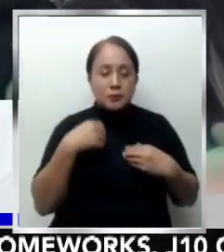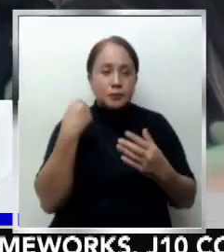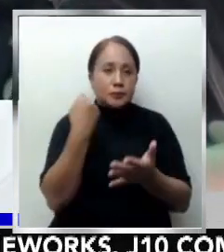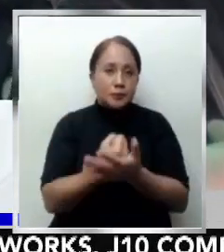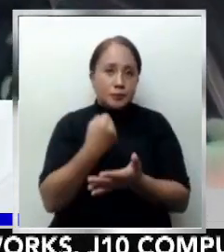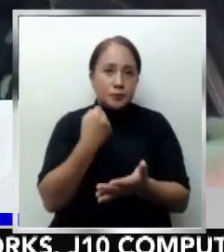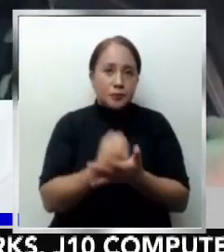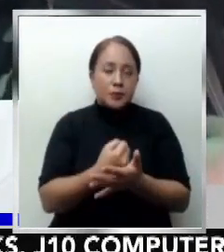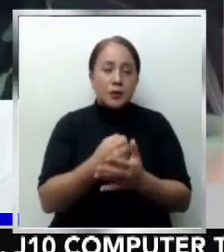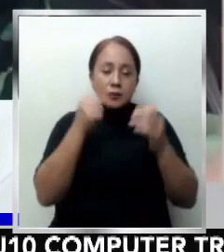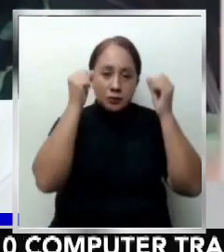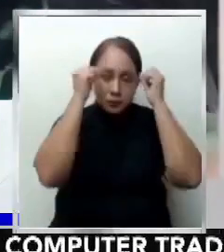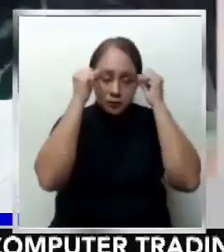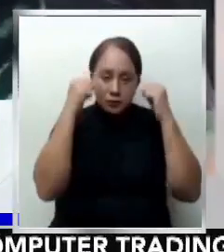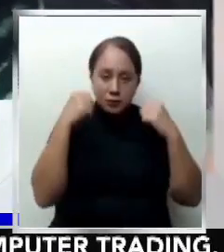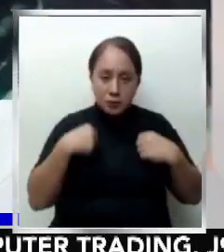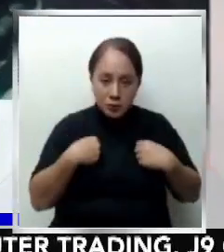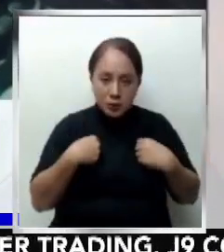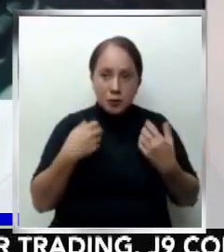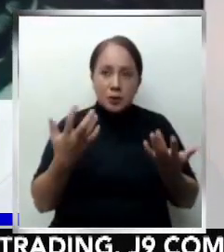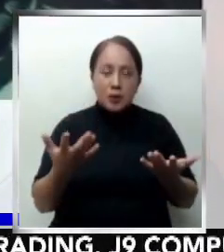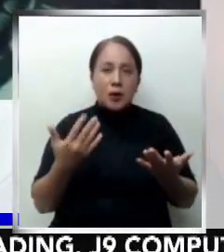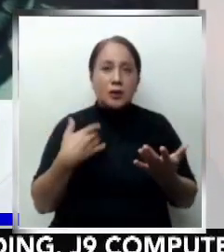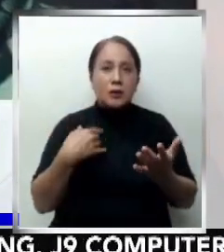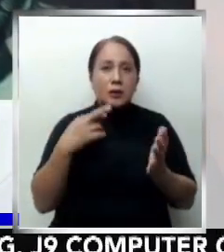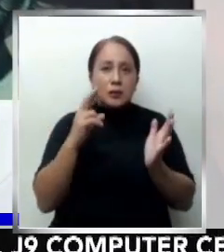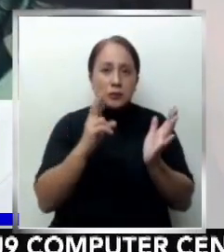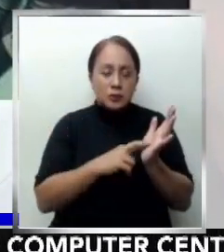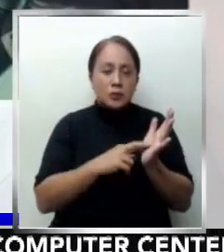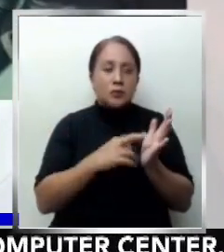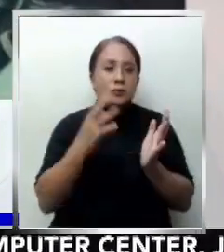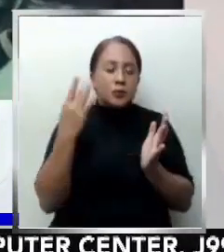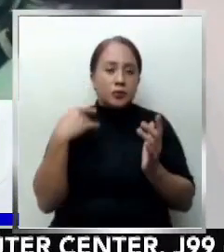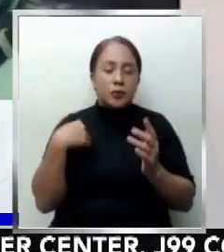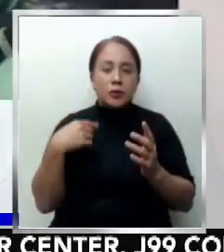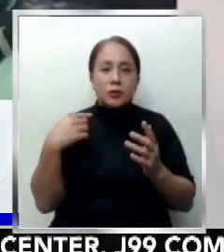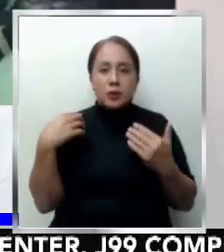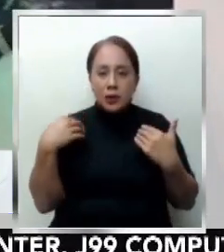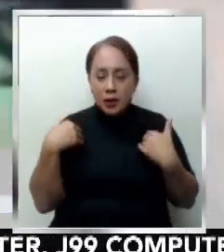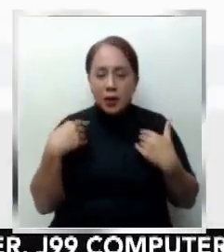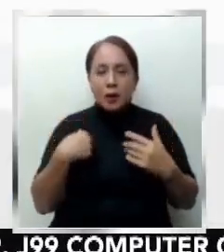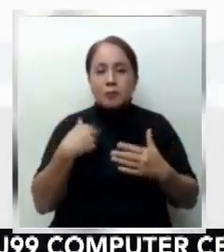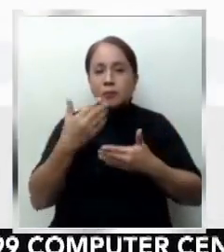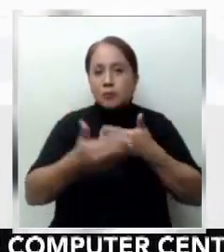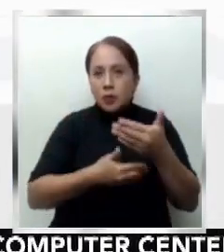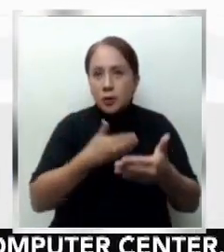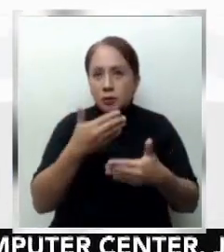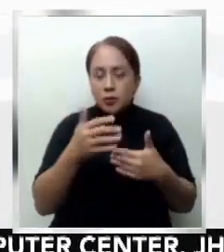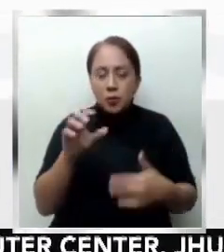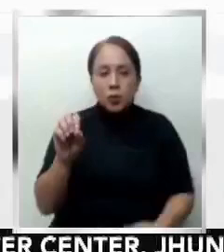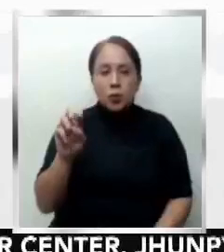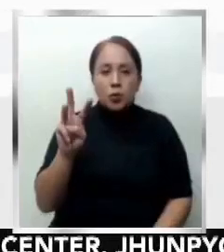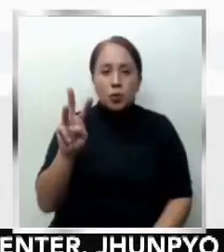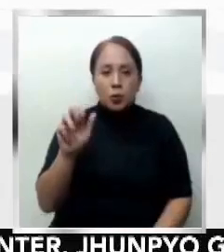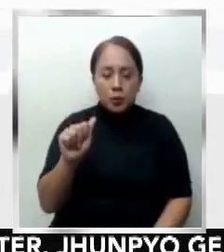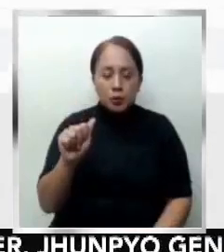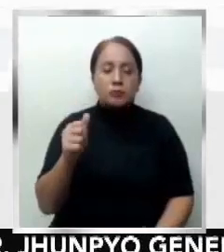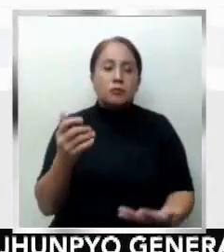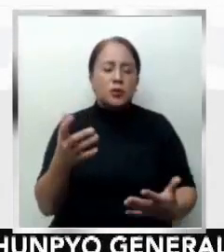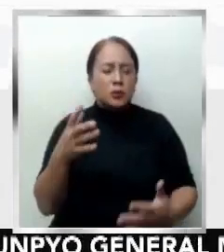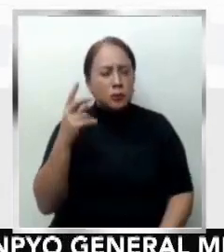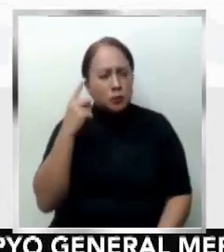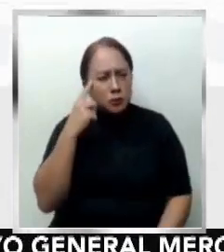lang daw ay nagparehistro na ng claim ang mister at sumailalim din sa proseso ng OWA. Kaya pinagtataka niya ang